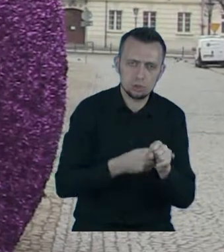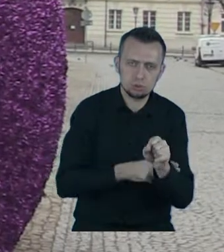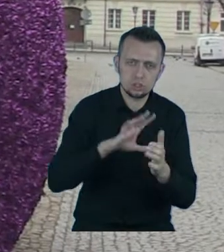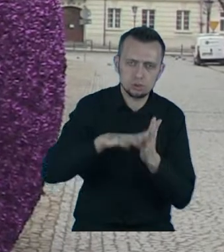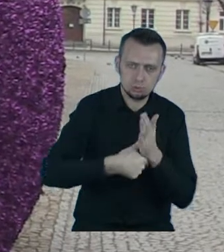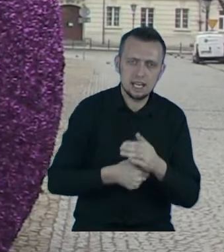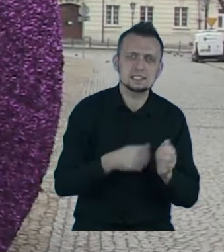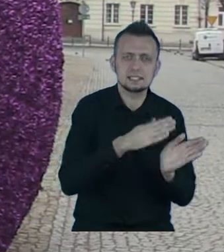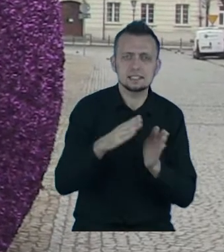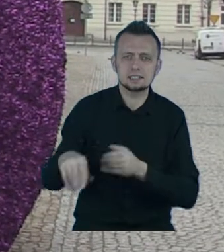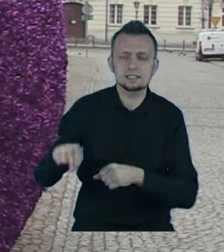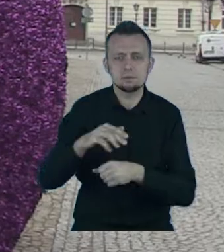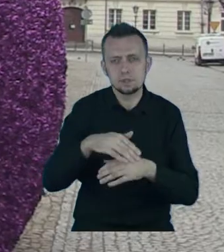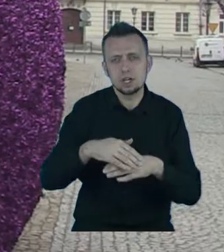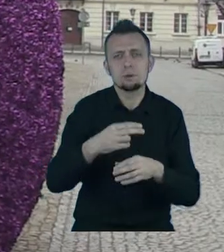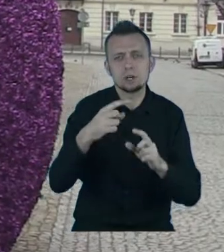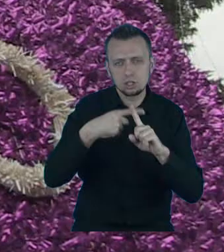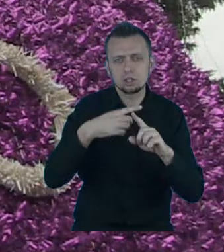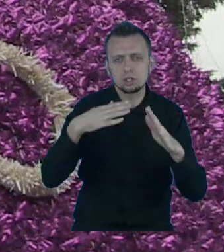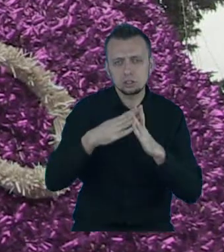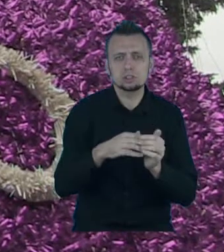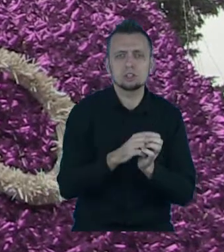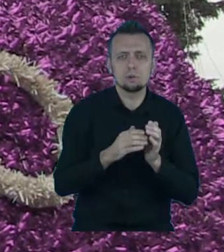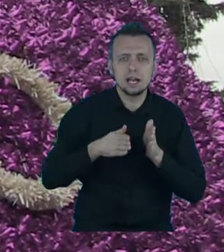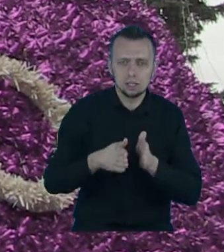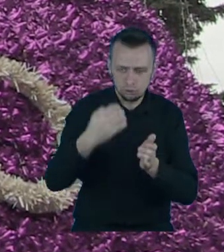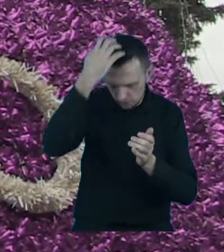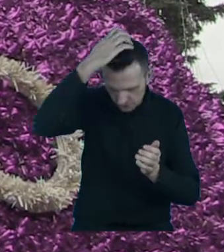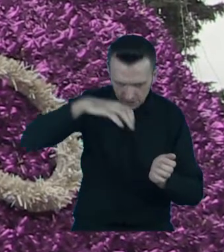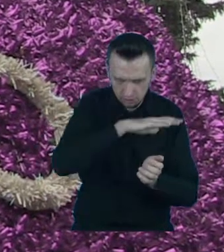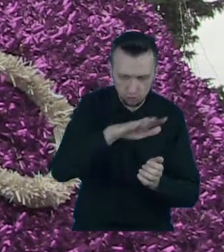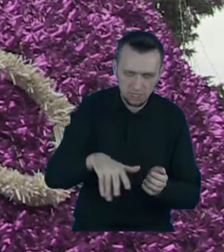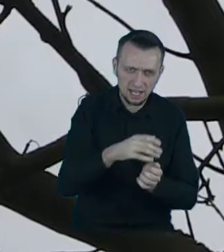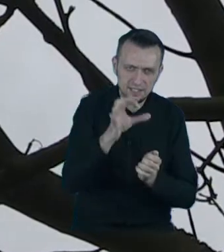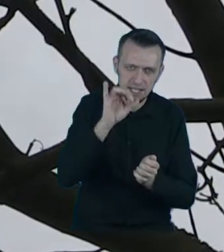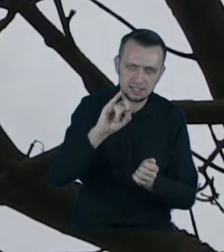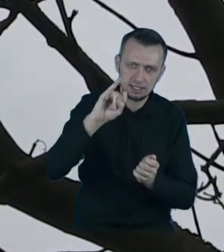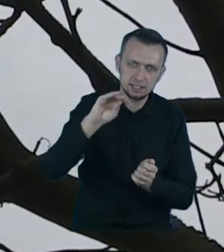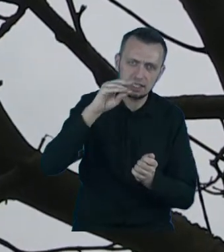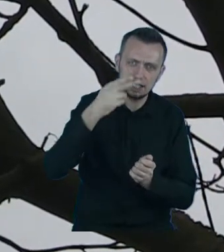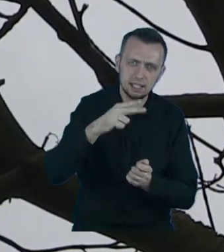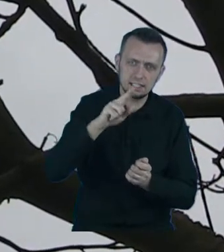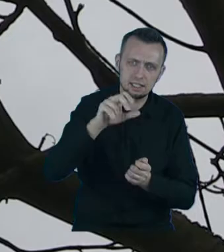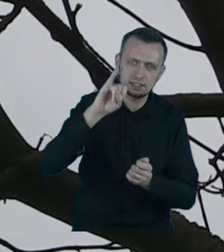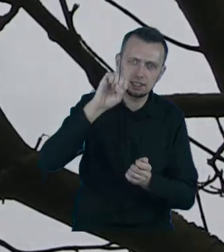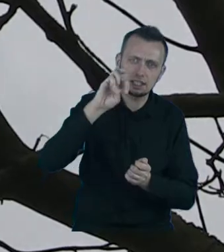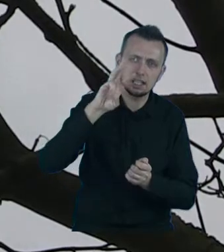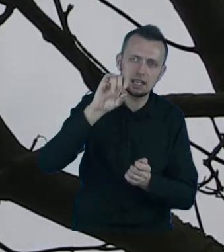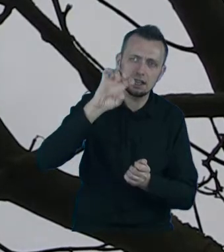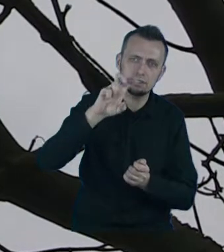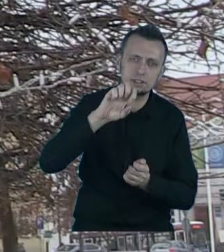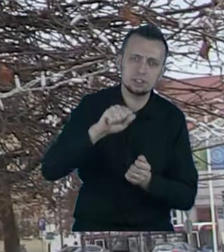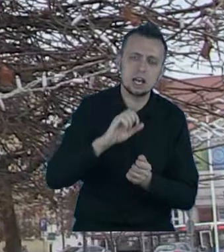postaci bombki fioletowej. Dołączy do niej jeszcze element renifera z saniami